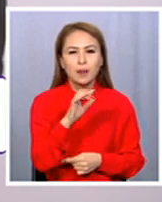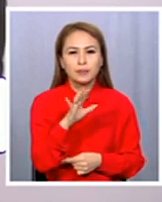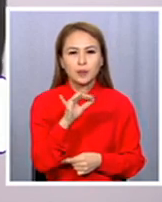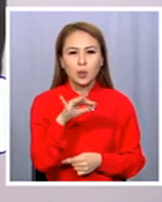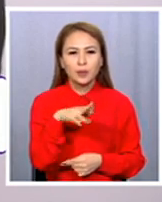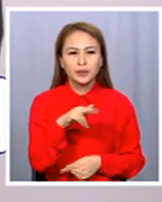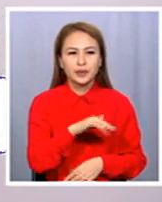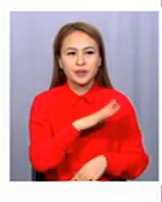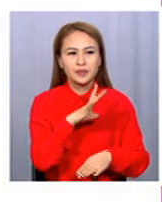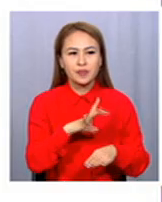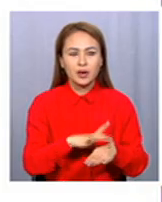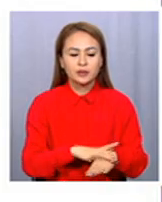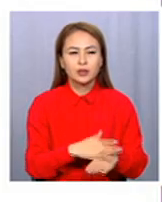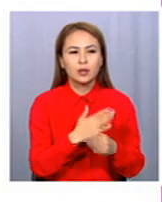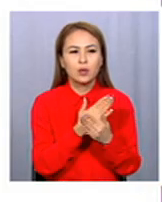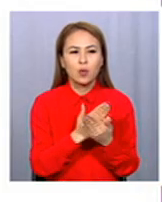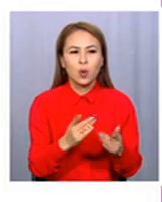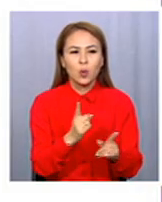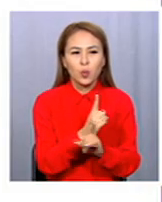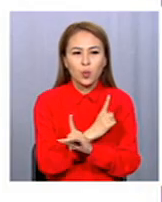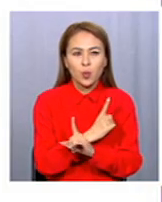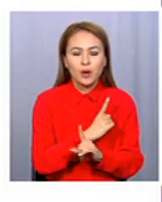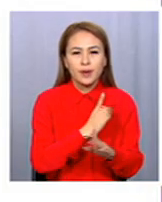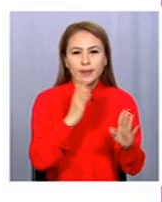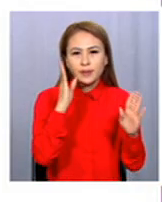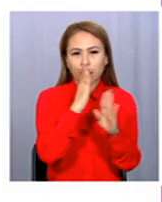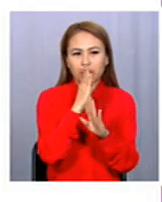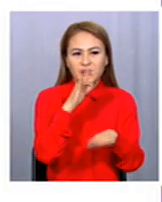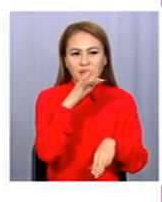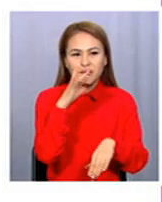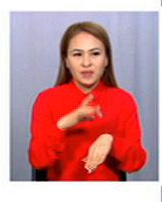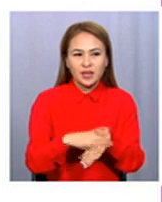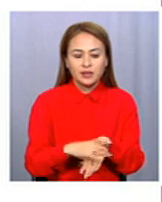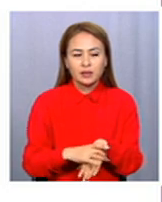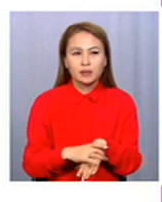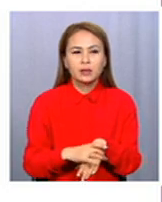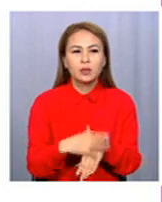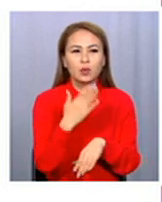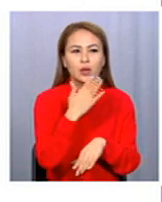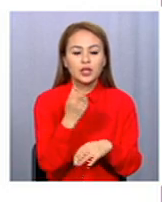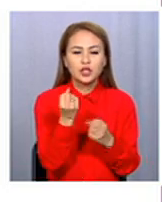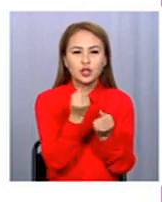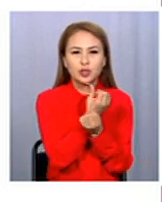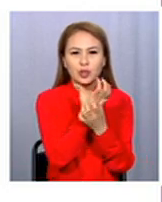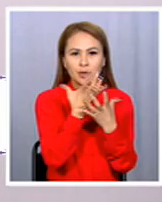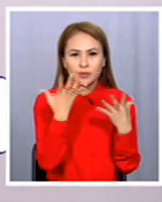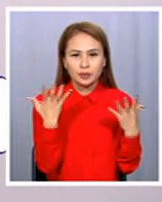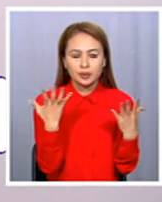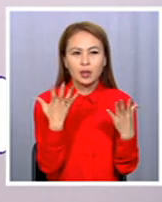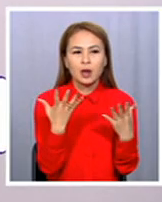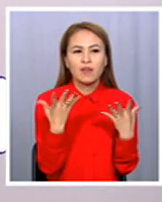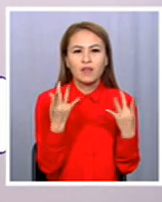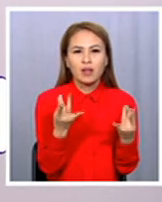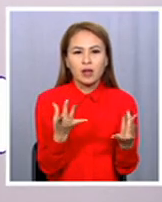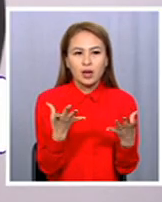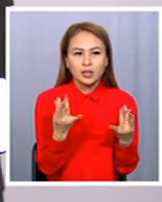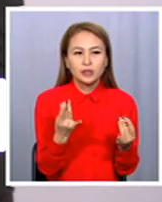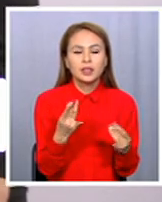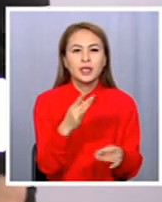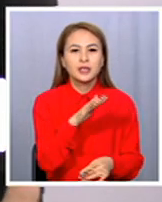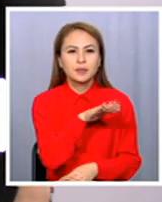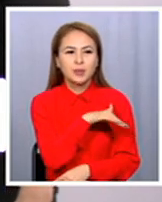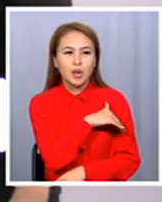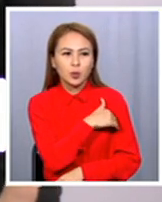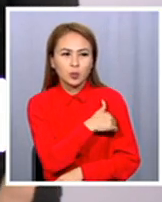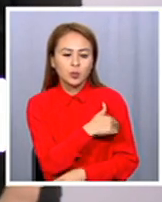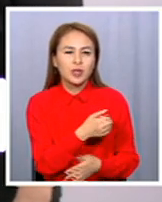факторлар балар, өлі табиғат факторлары. Оларға жарық, ылғалдылық, температура,